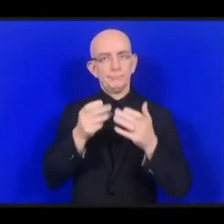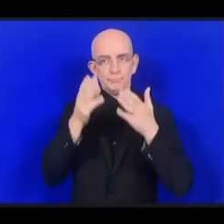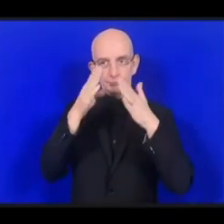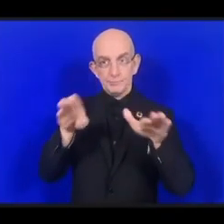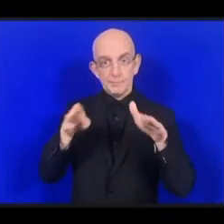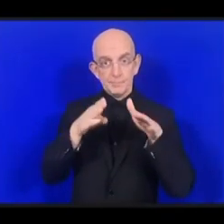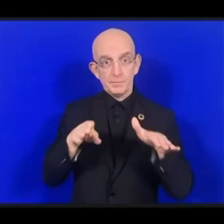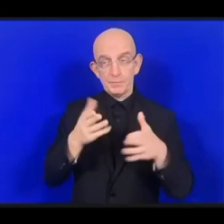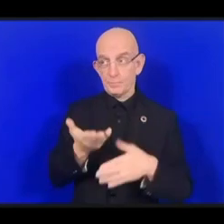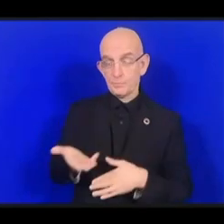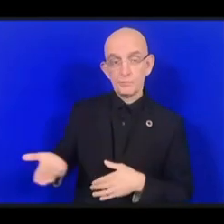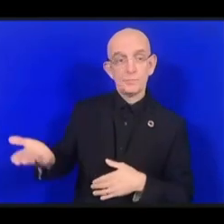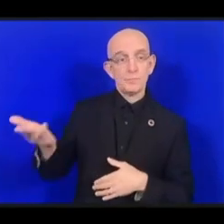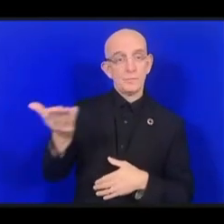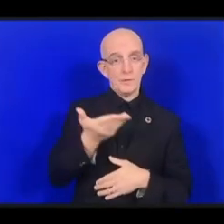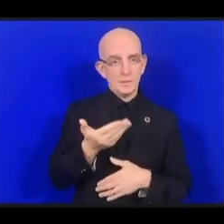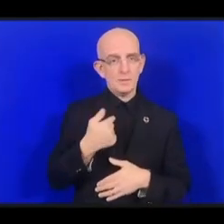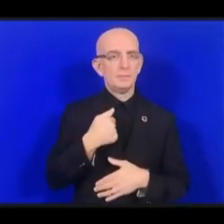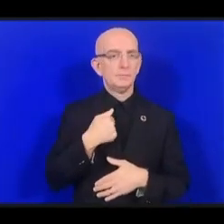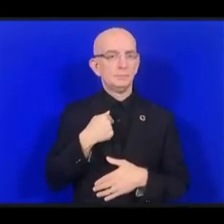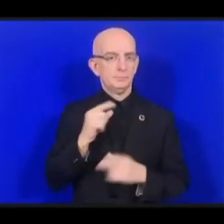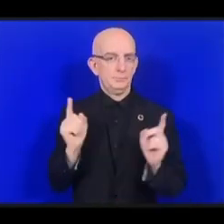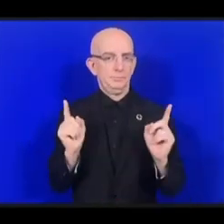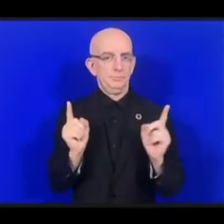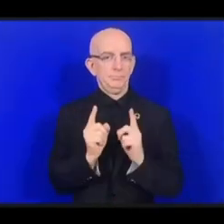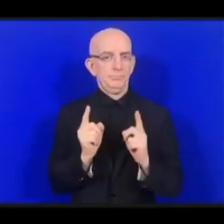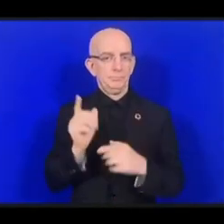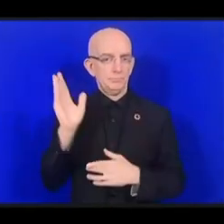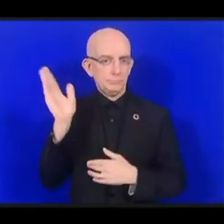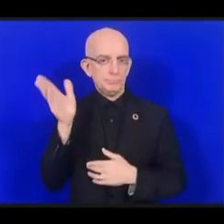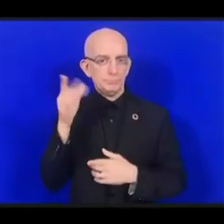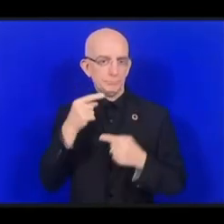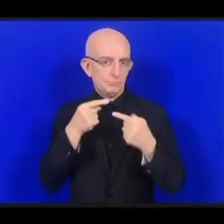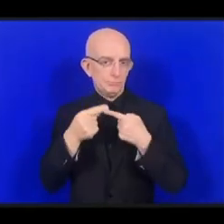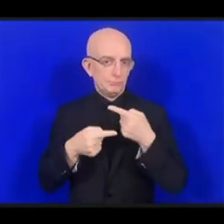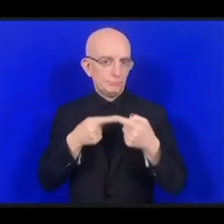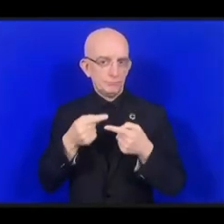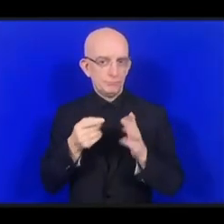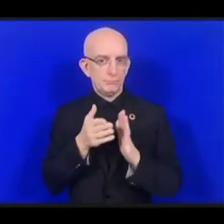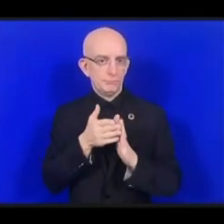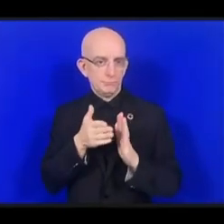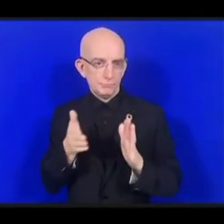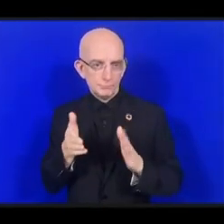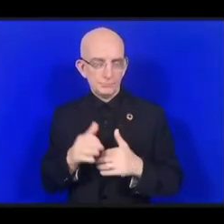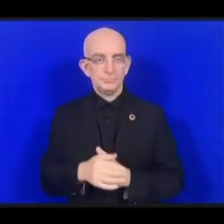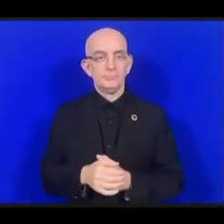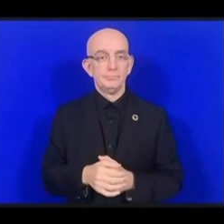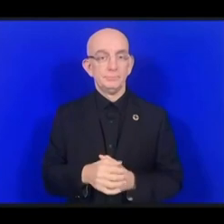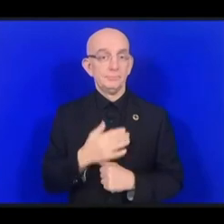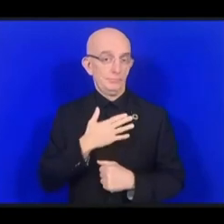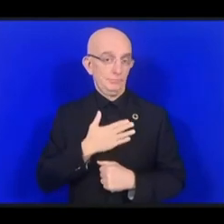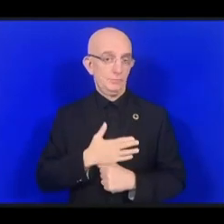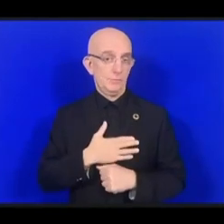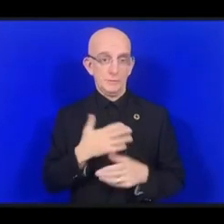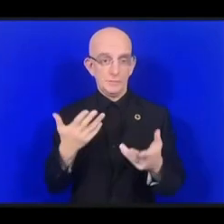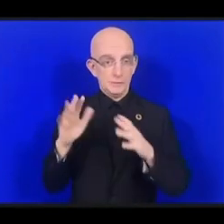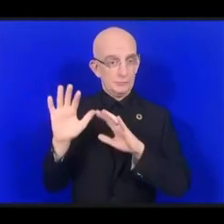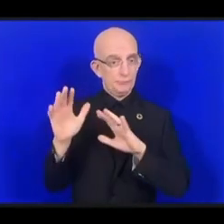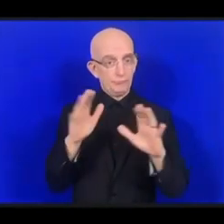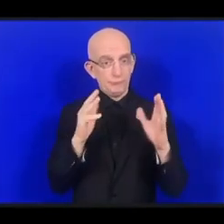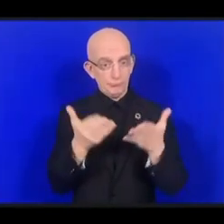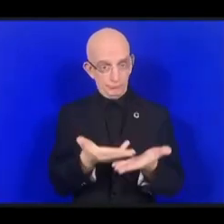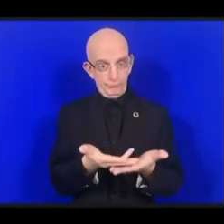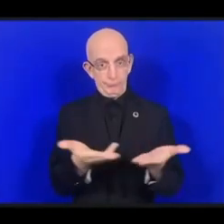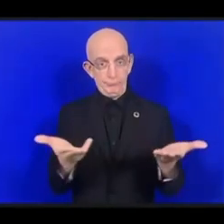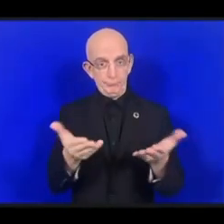にインターネットにえ関わる政府関係者技術者学者市民